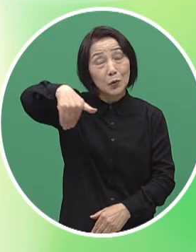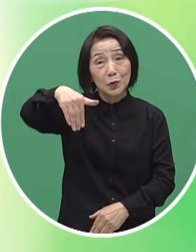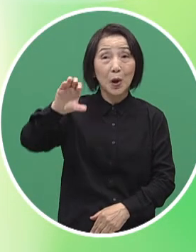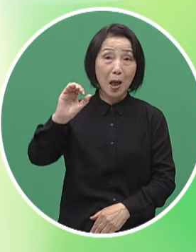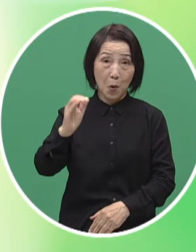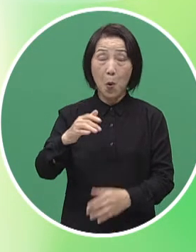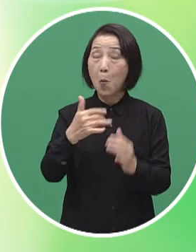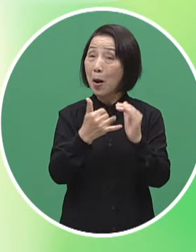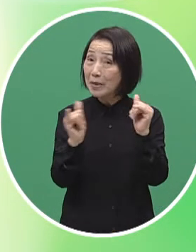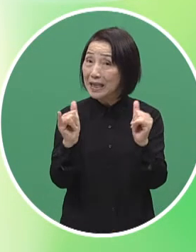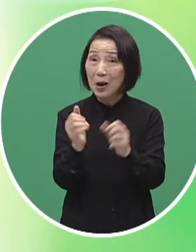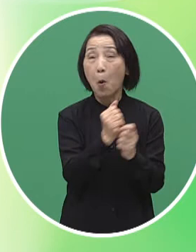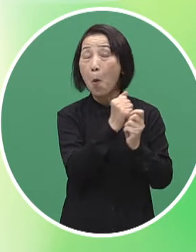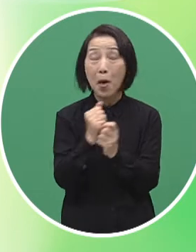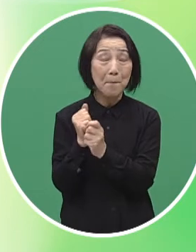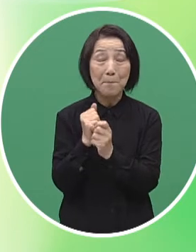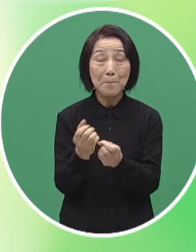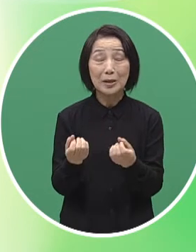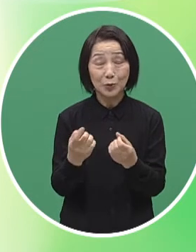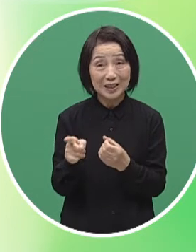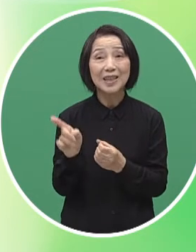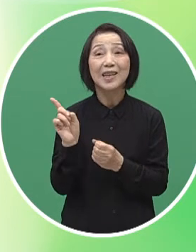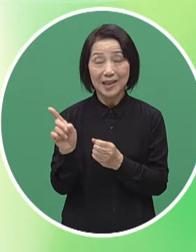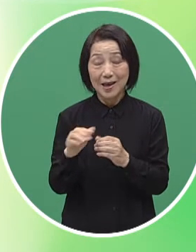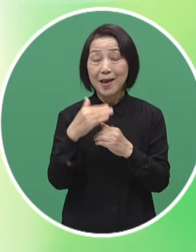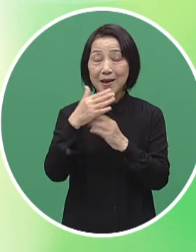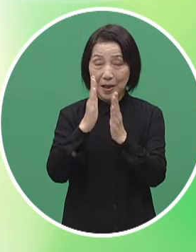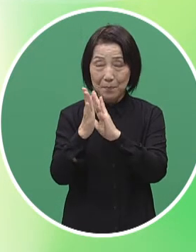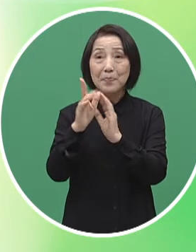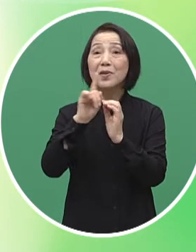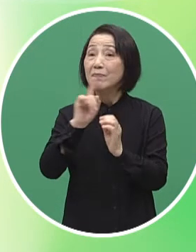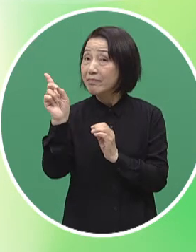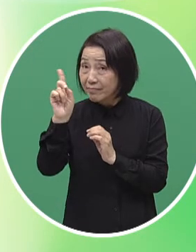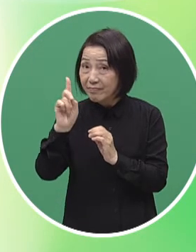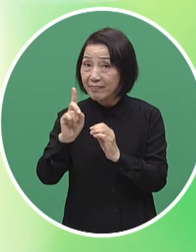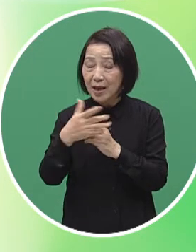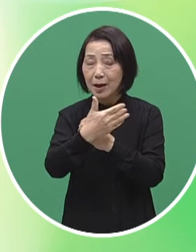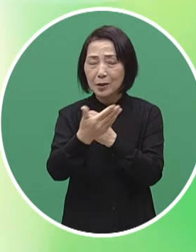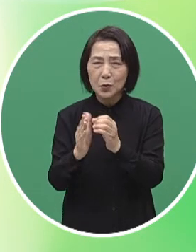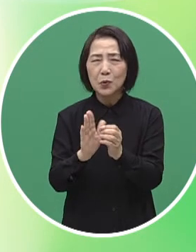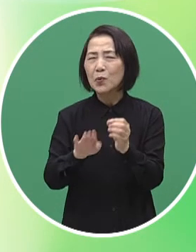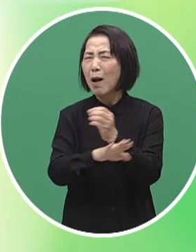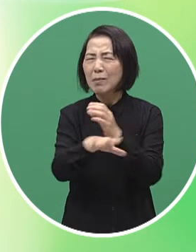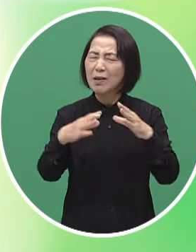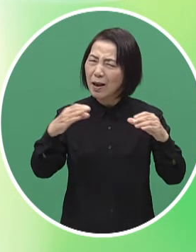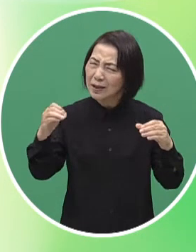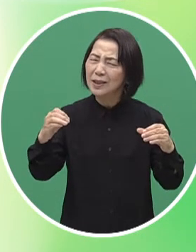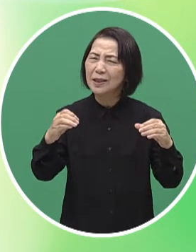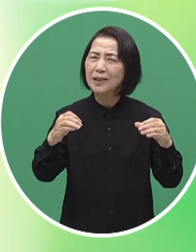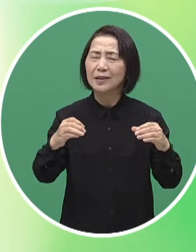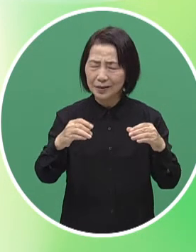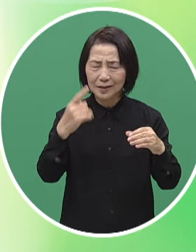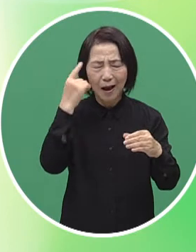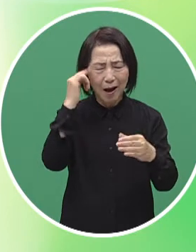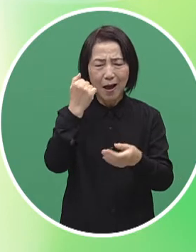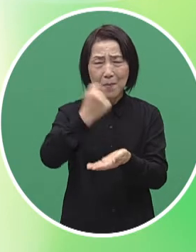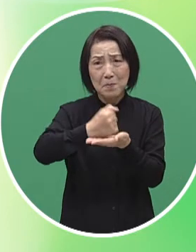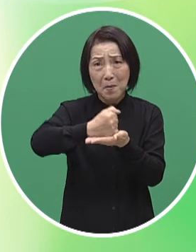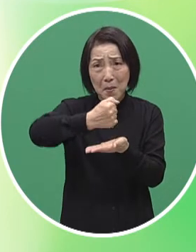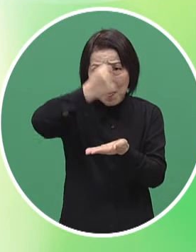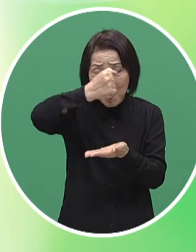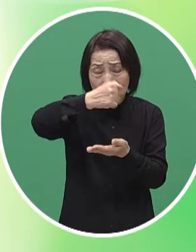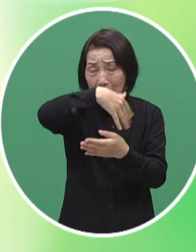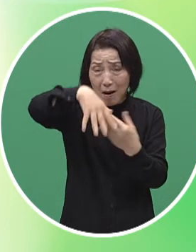九州エコファミリー応援アプリ県では地球環境に優しい活動でポイントを貯めて抽選でプレゼント